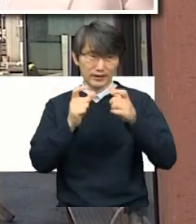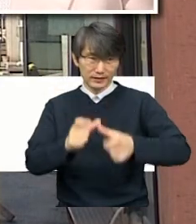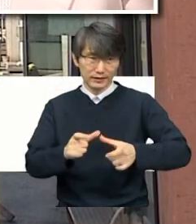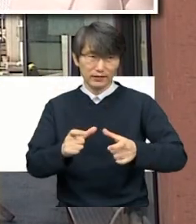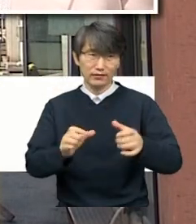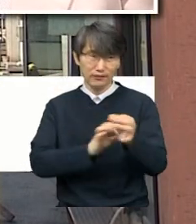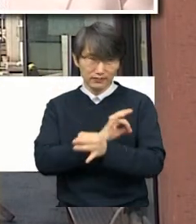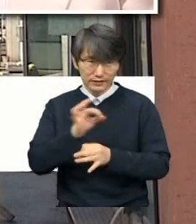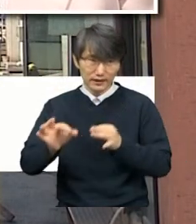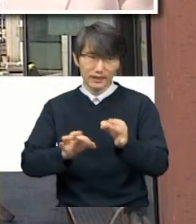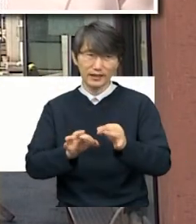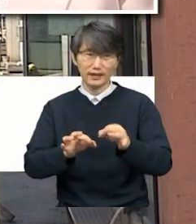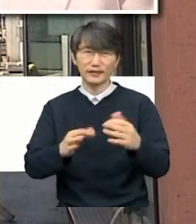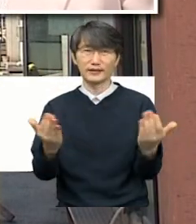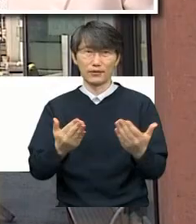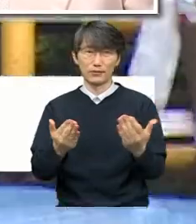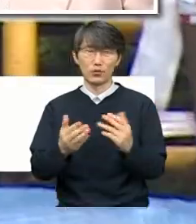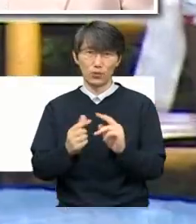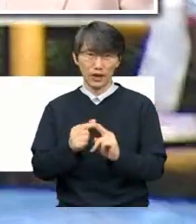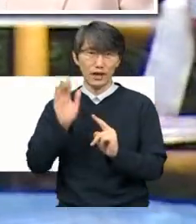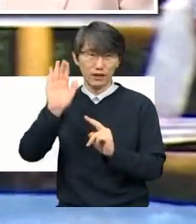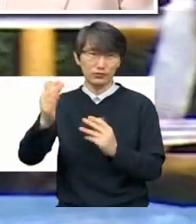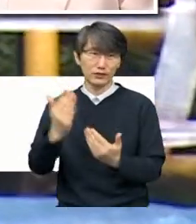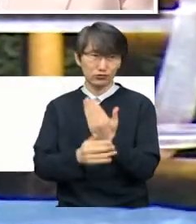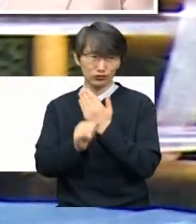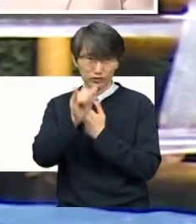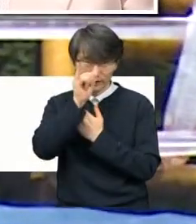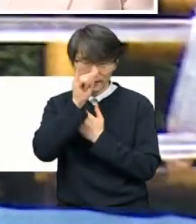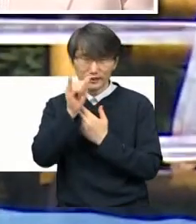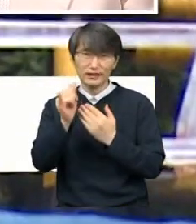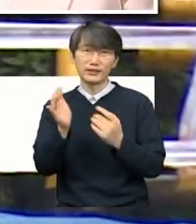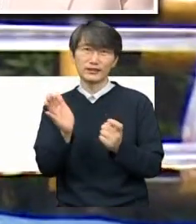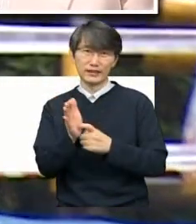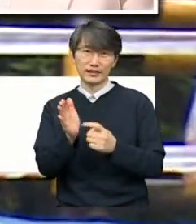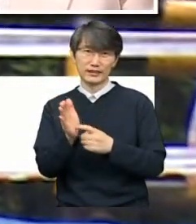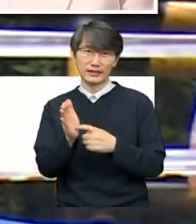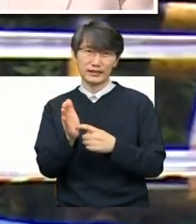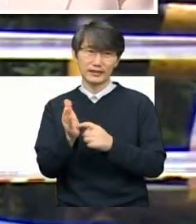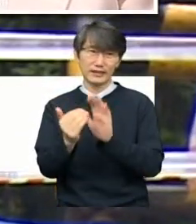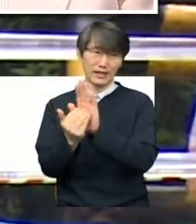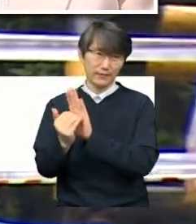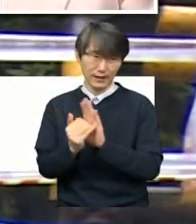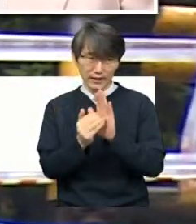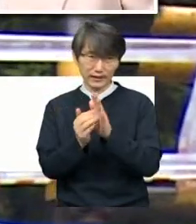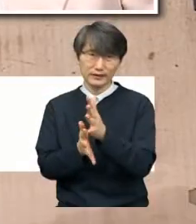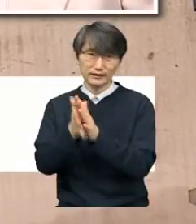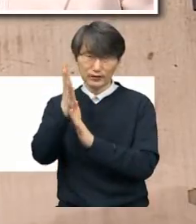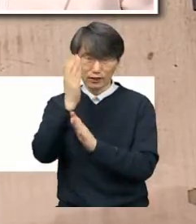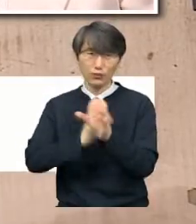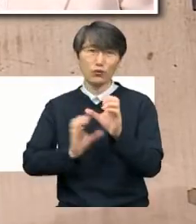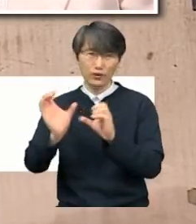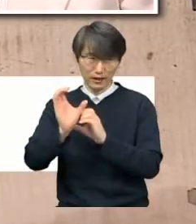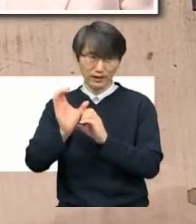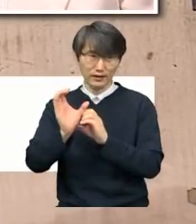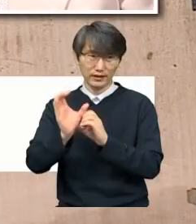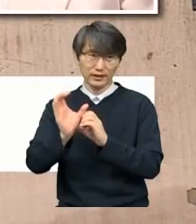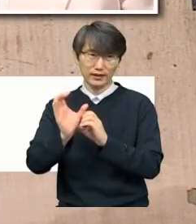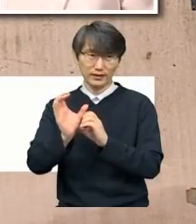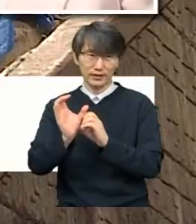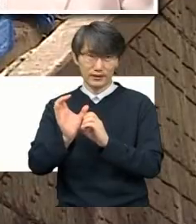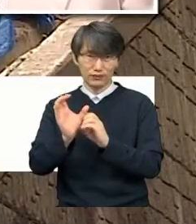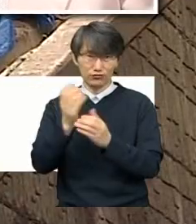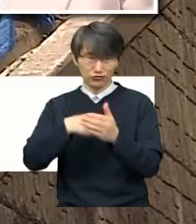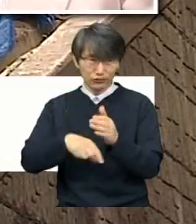지역경제활성화는 지역 현안 사업과 향후 발생할 수 있는 재난예방 시설 보강 수요 등 필수대원 확보를